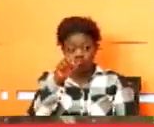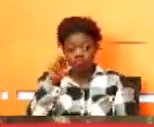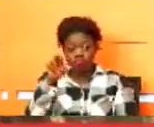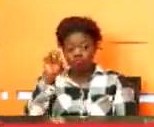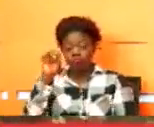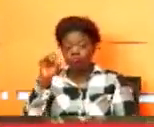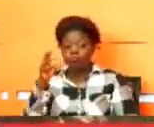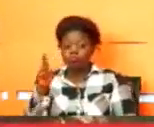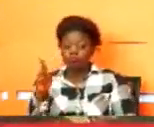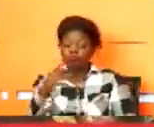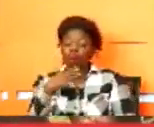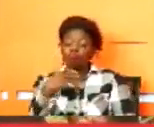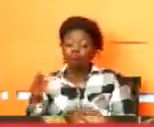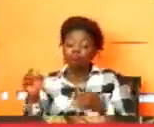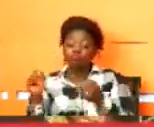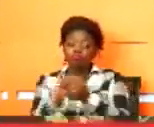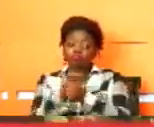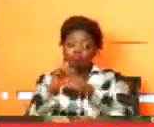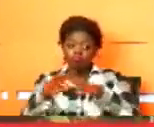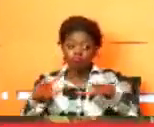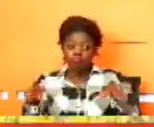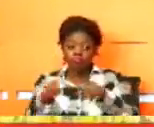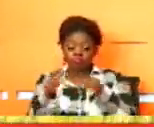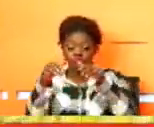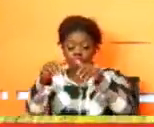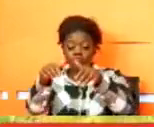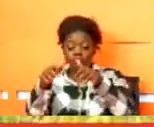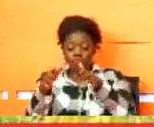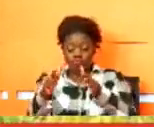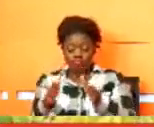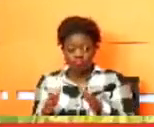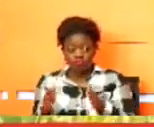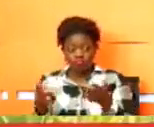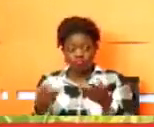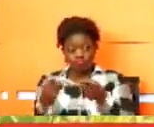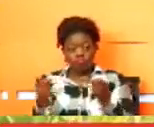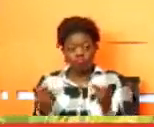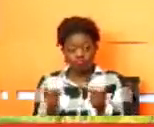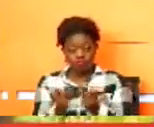nga badagala kusenda takali yabwe okulina ebijja.